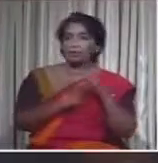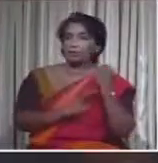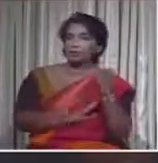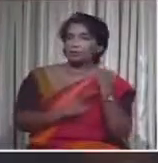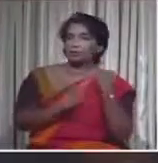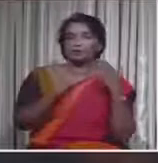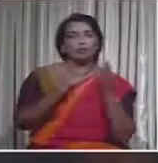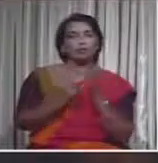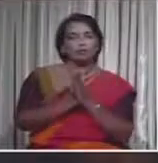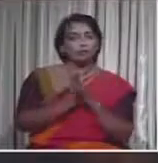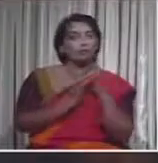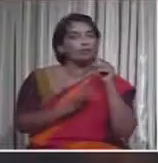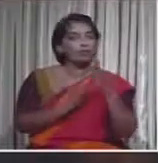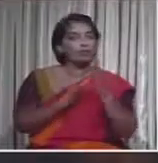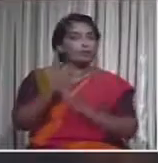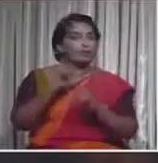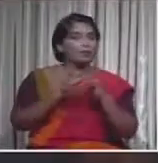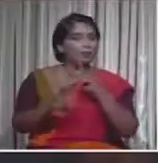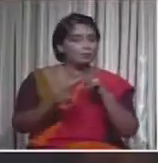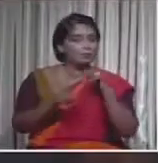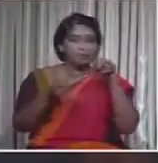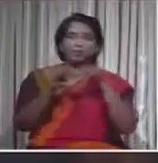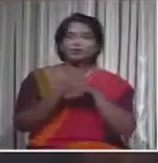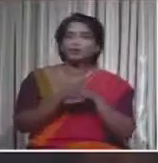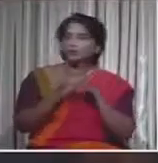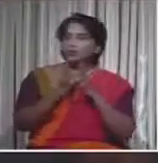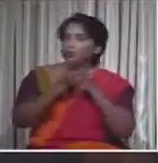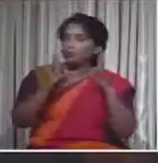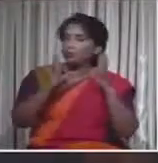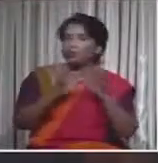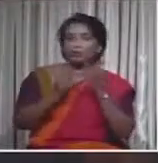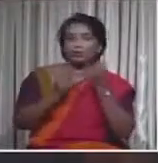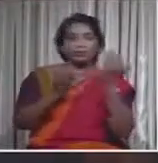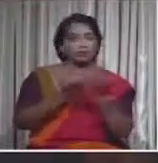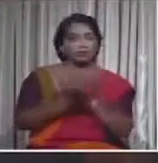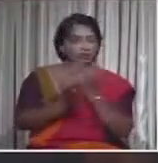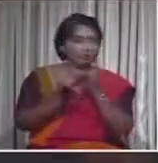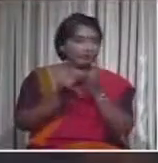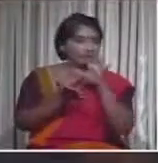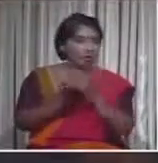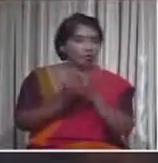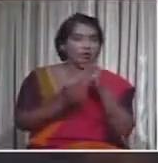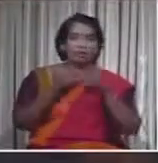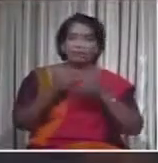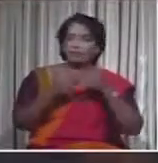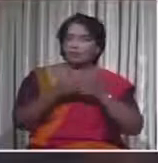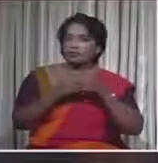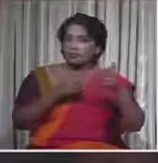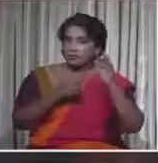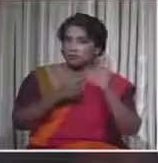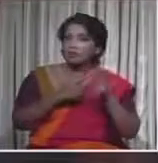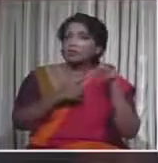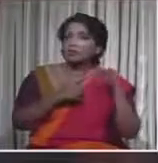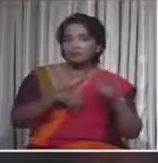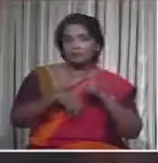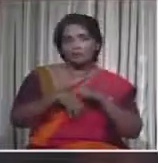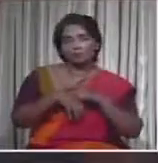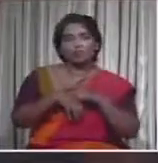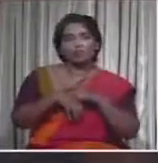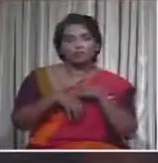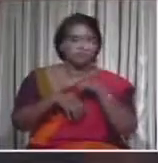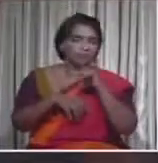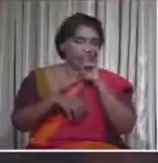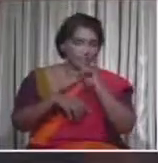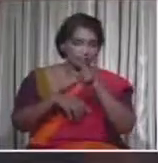එක්ක ඔබතුමාලගේ අමාත්‍යාංශය හරහා විශාල ප්‍රතිපාදන ප්‍රමාණයක් වෙන් කළා දැන් ඒ ඉදිකිරීම කරගෙන යනවා මේ වෙලාවේදී මම කාරණයක්